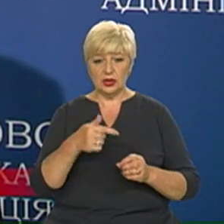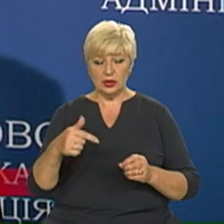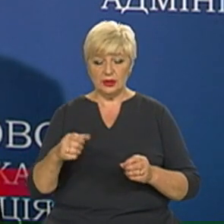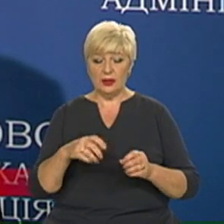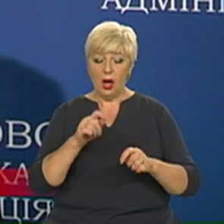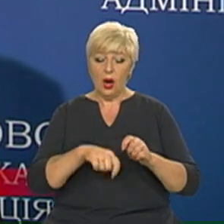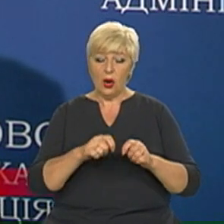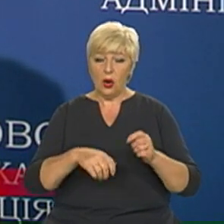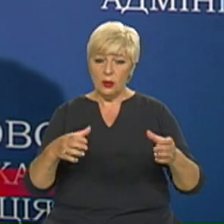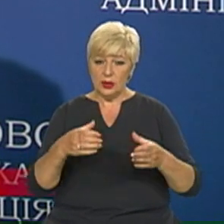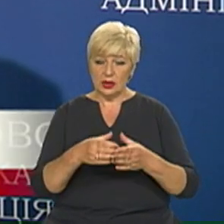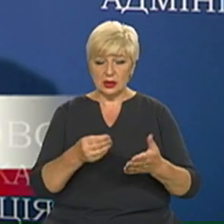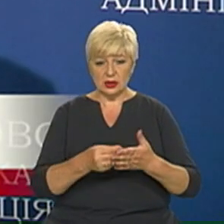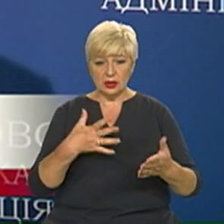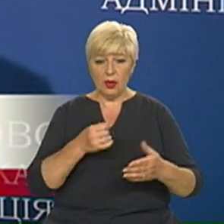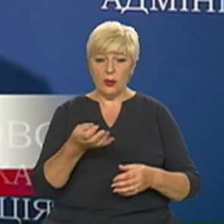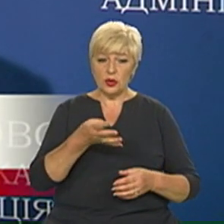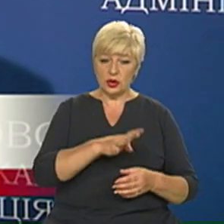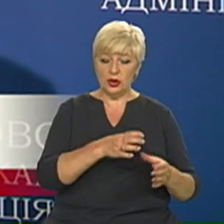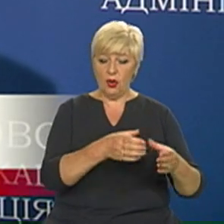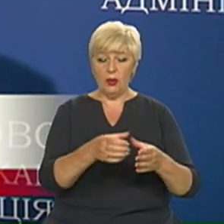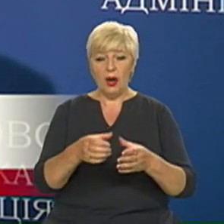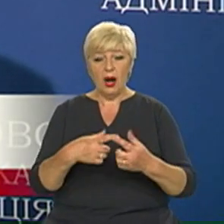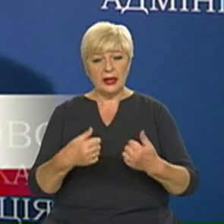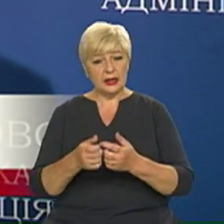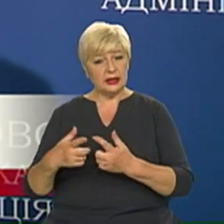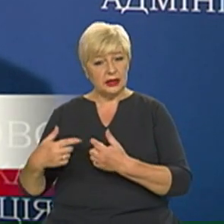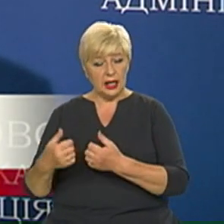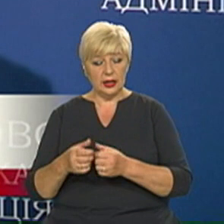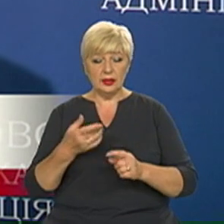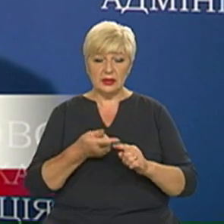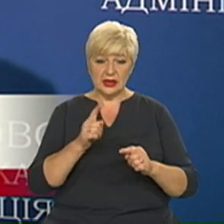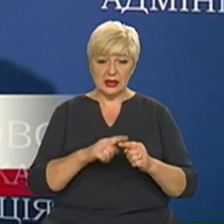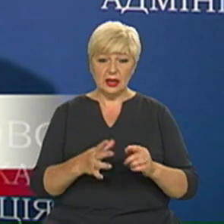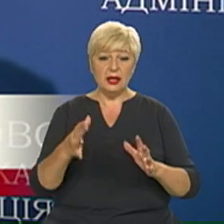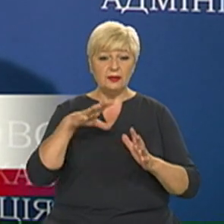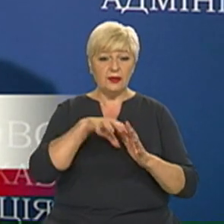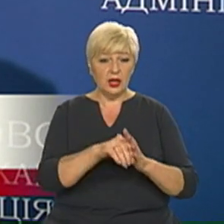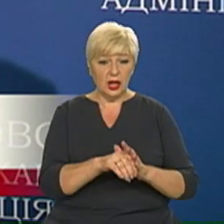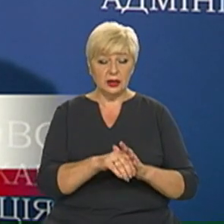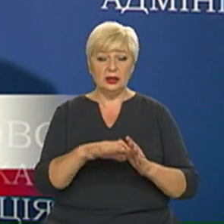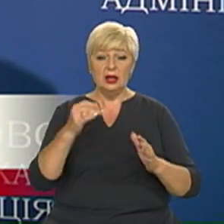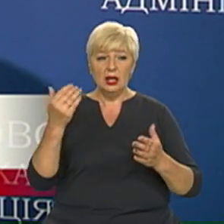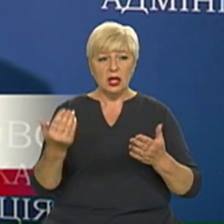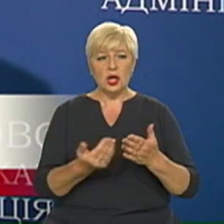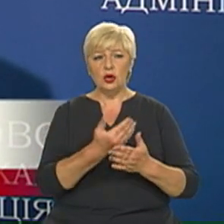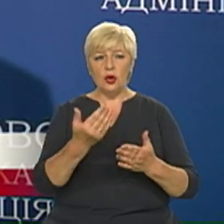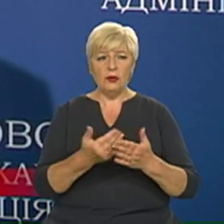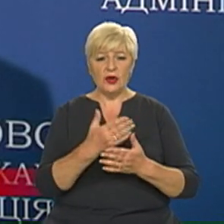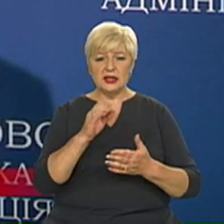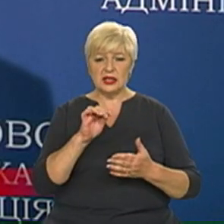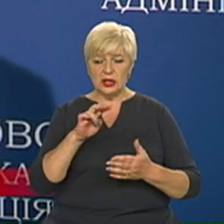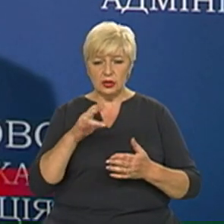Комісія оцінювала їхні здобутки по 4 критеріям. Це і вклад в інноваційну